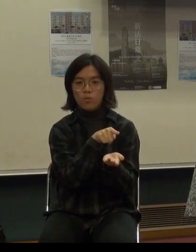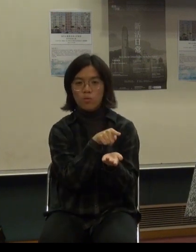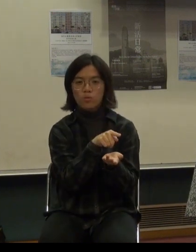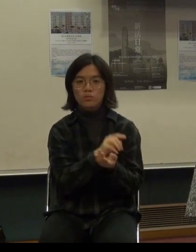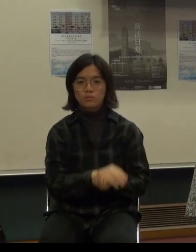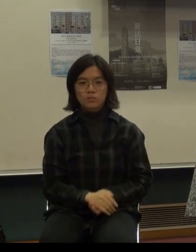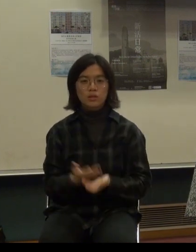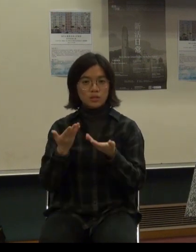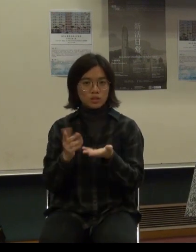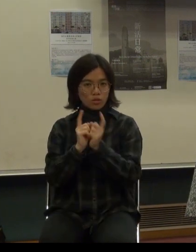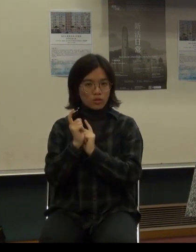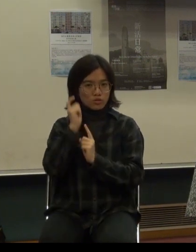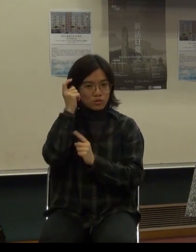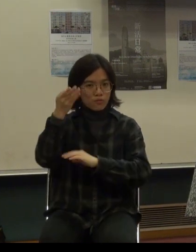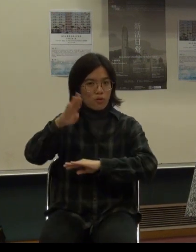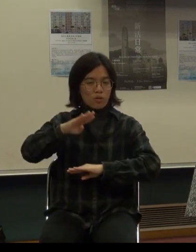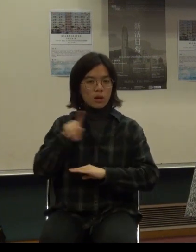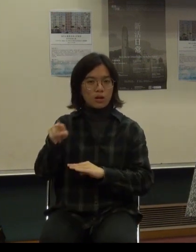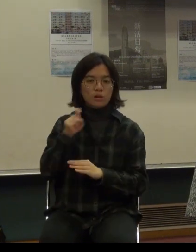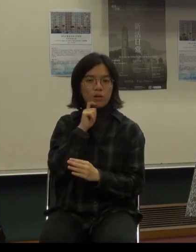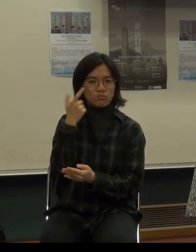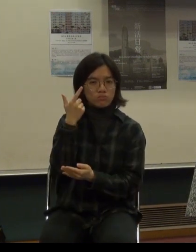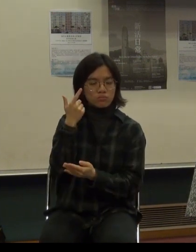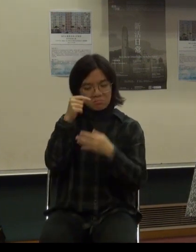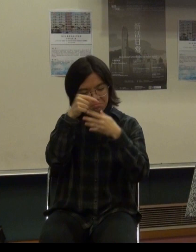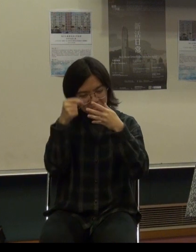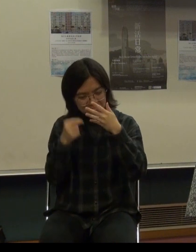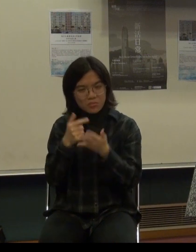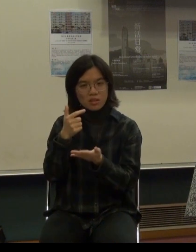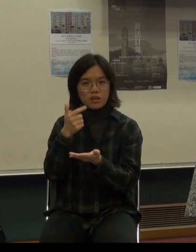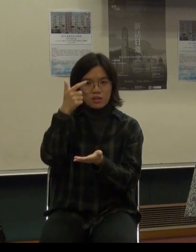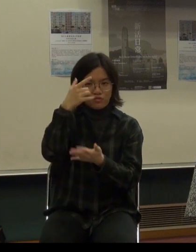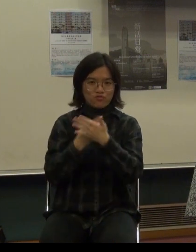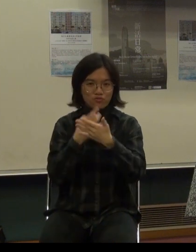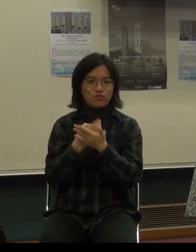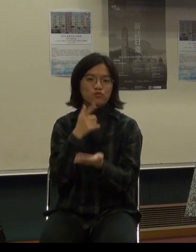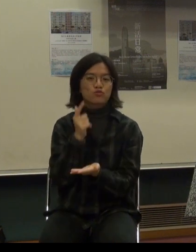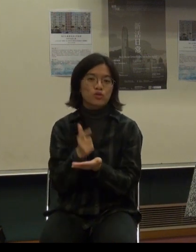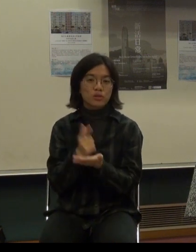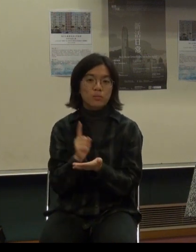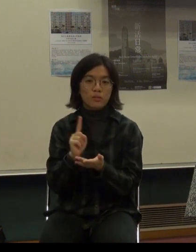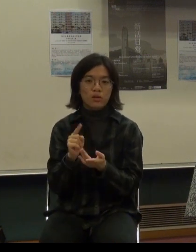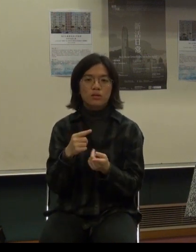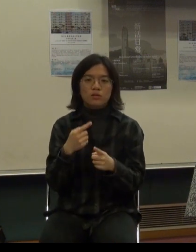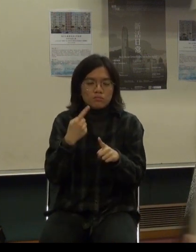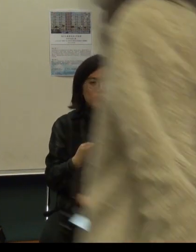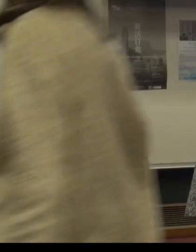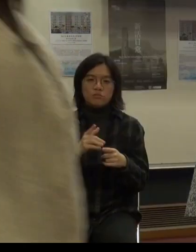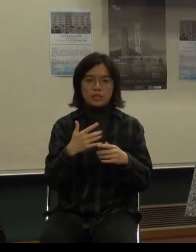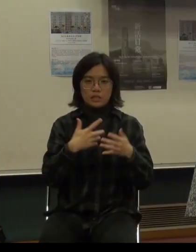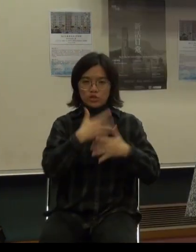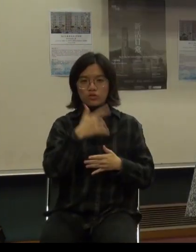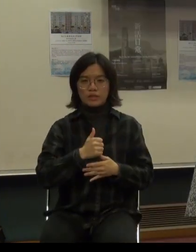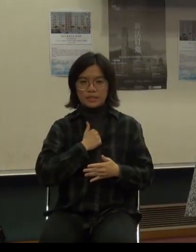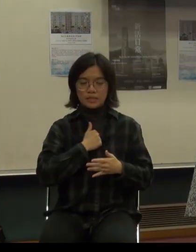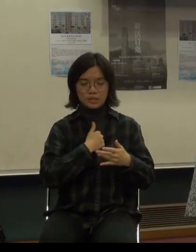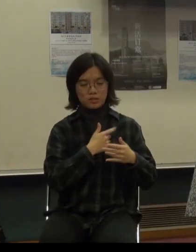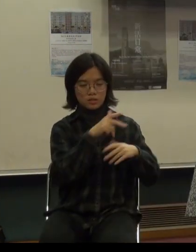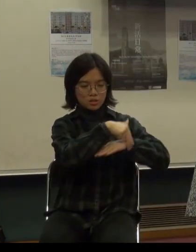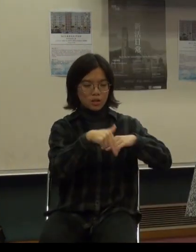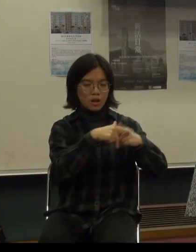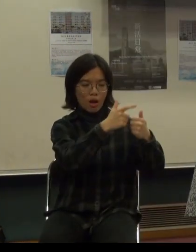主義的風格 的東西，其中一個 很重，即其中有幾個大的原則，因為每一個建築師自己的設計都會有些不同，但它有